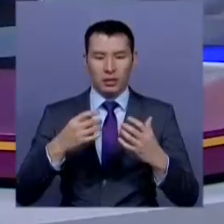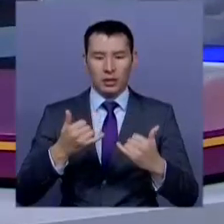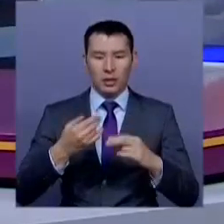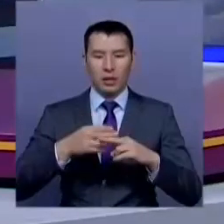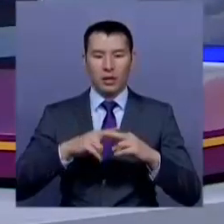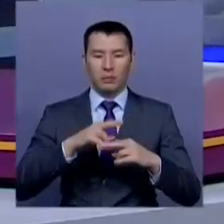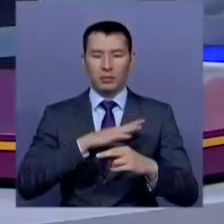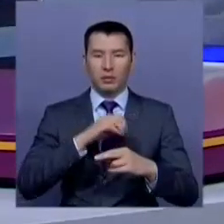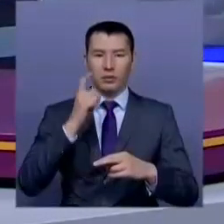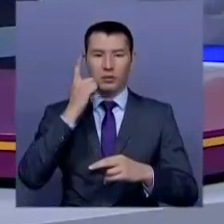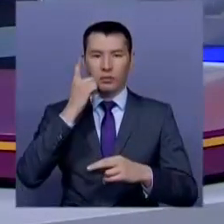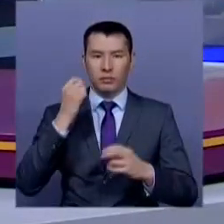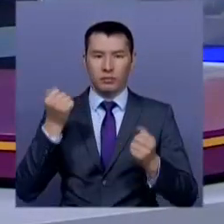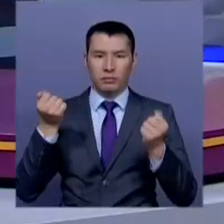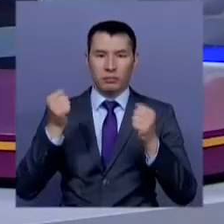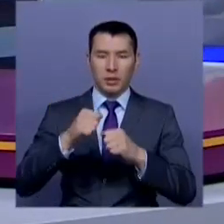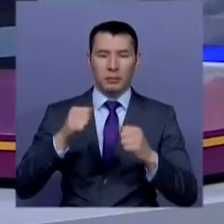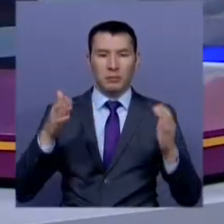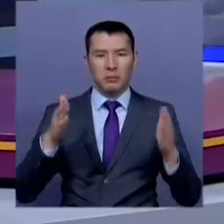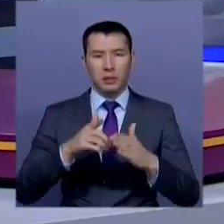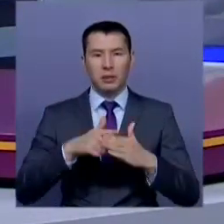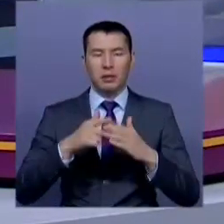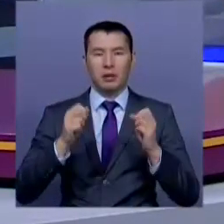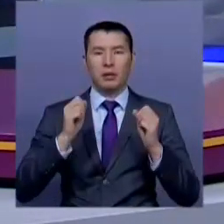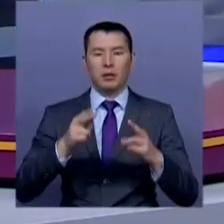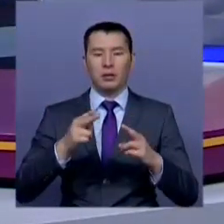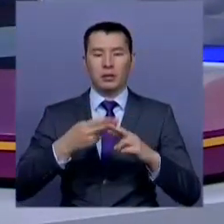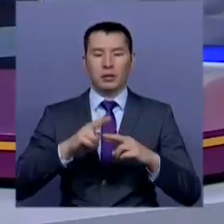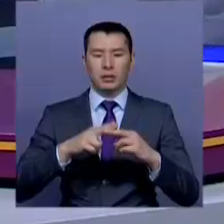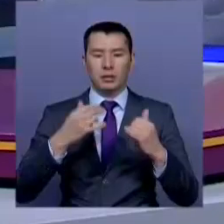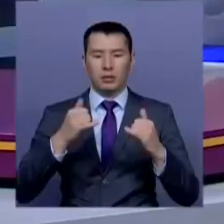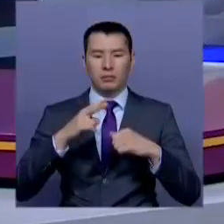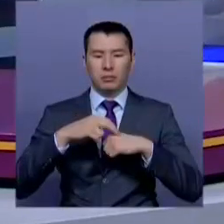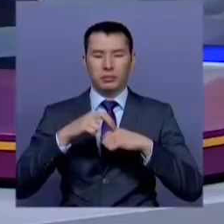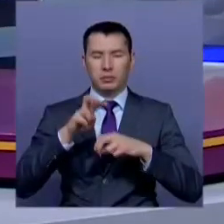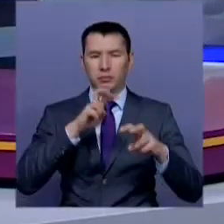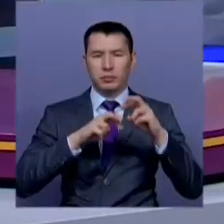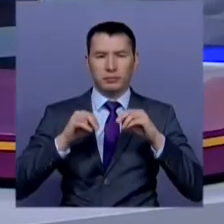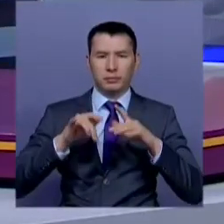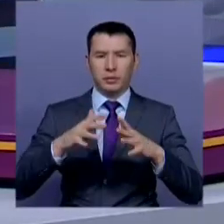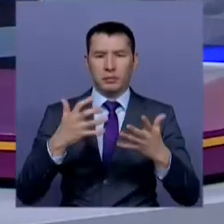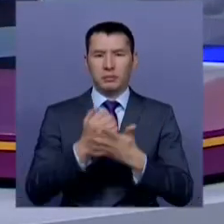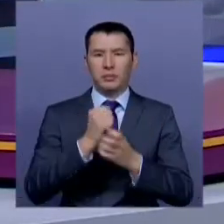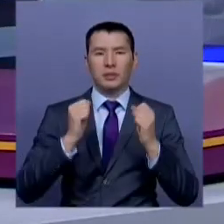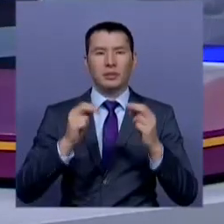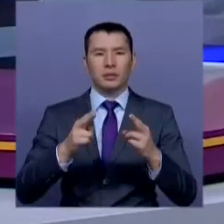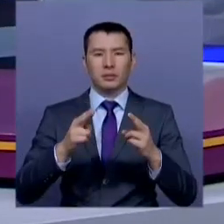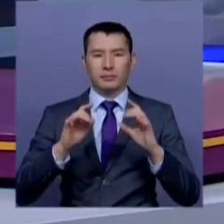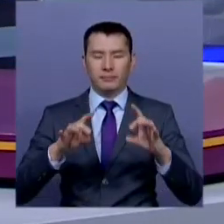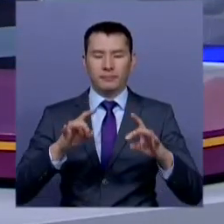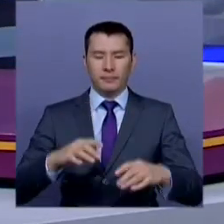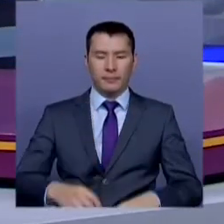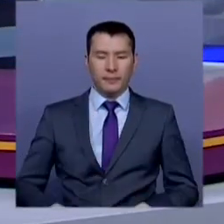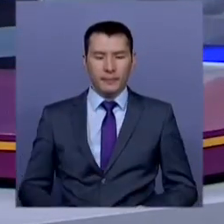ли красть мобильные телефоны стали меньше и какие методы позволяют сыщикам раскрывать такие преступления по горячим следам,